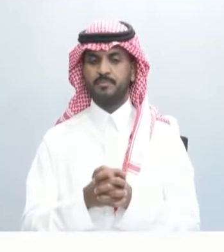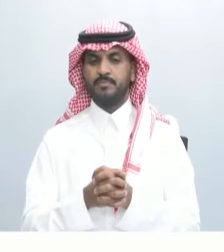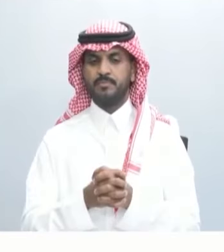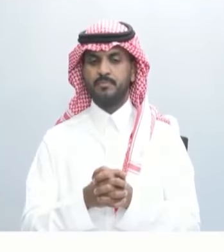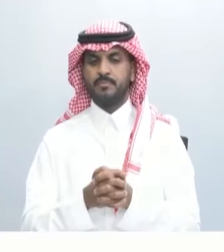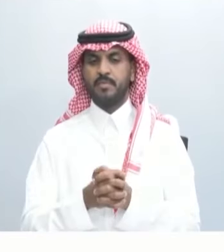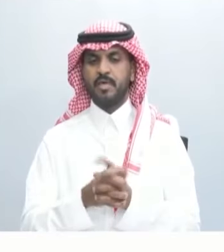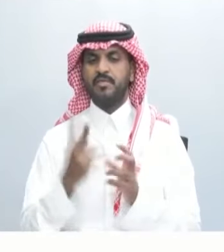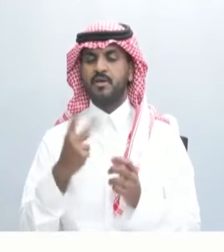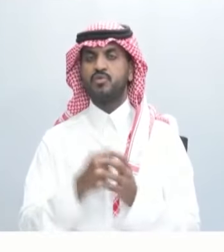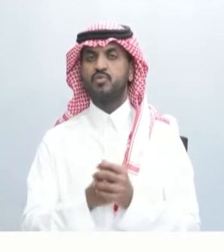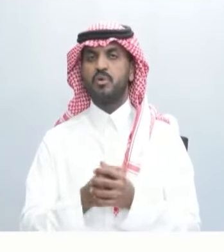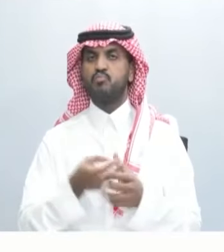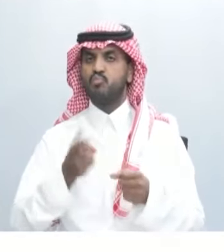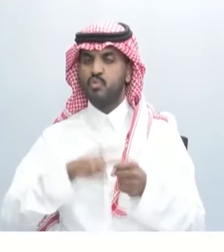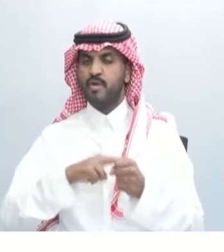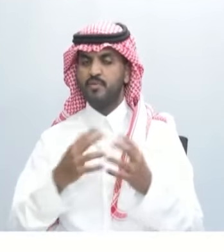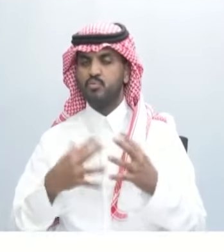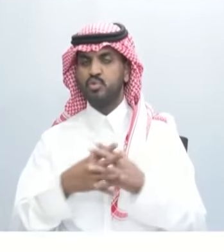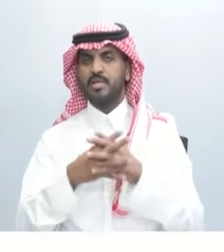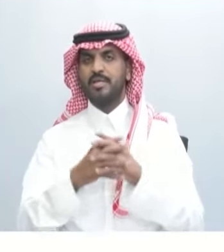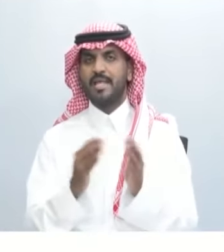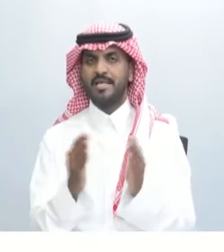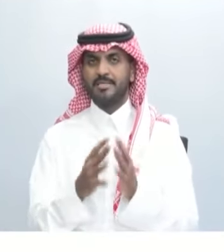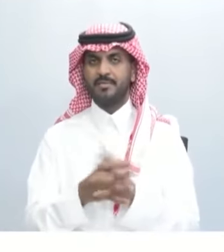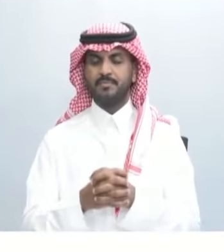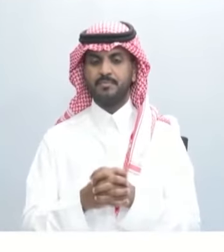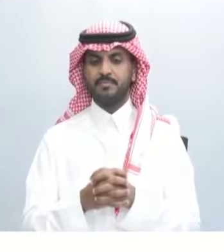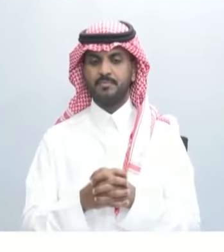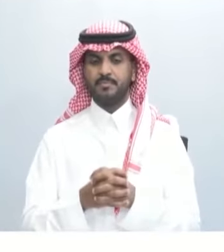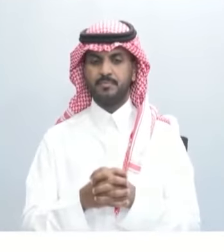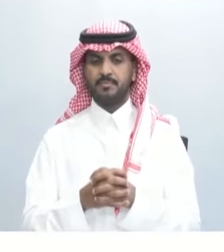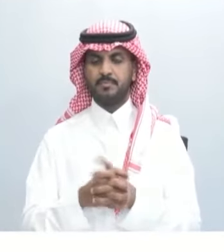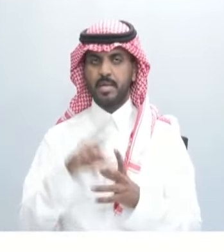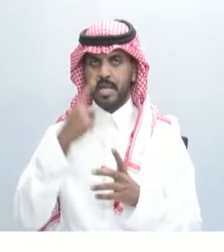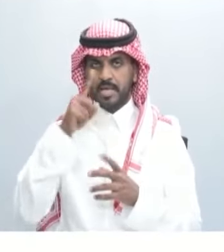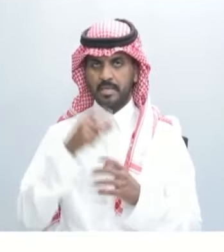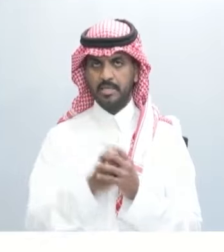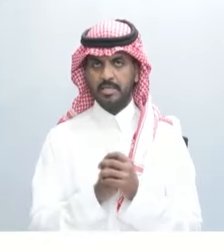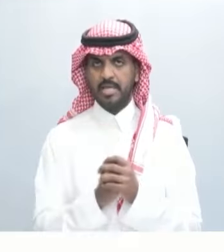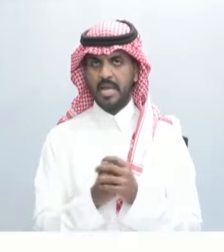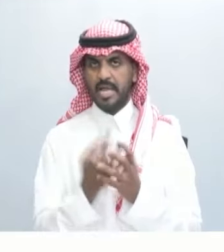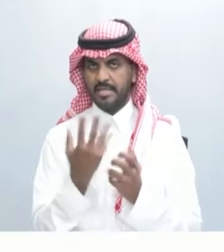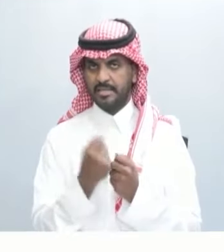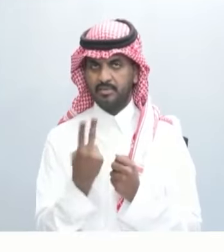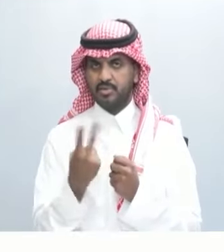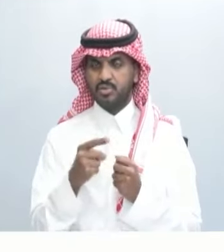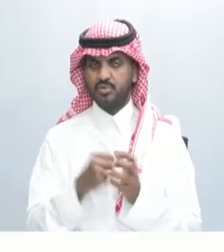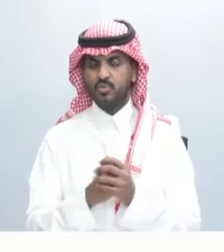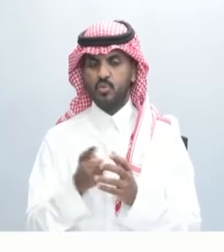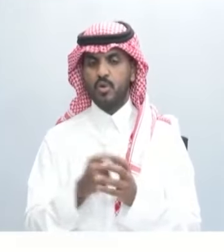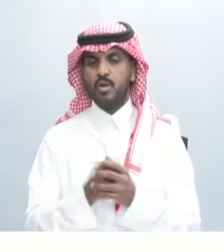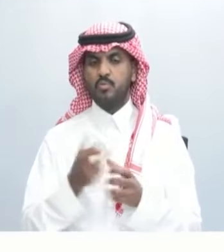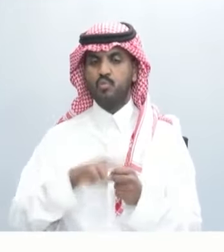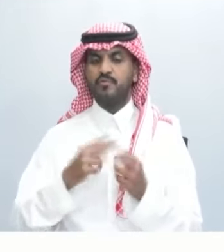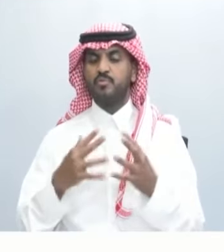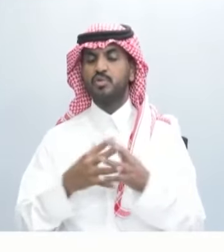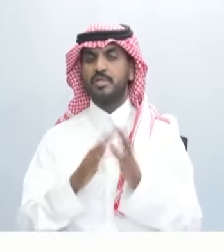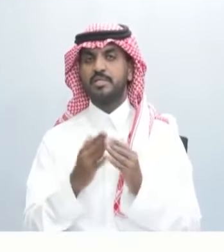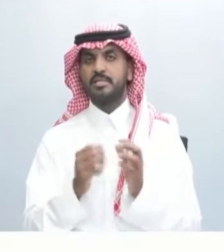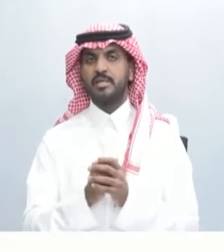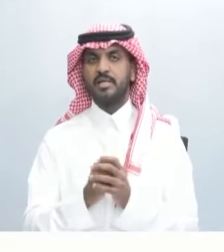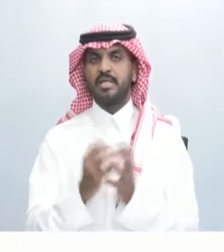12 وهو المضاعف المشترك الاصغر ابنائي بناتي اذا لاحظ ان العدد 12 هو المضاعف المشترك